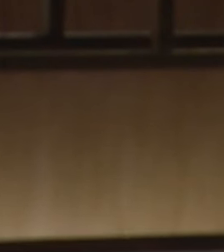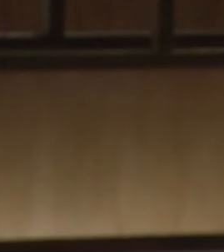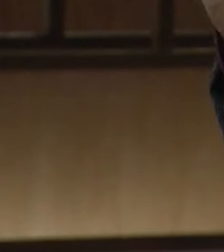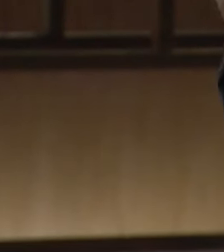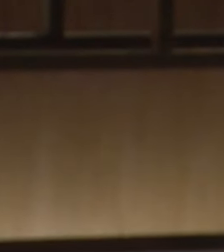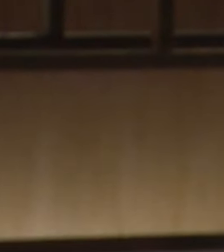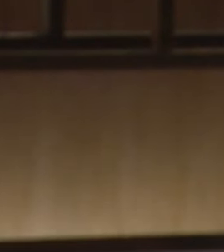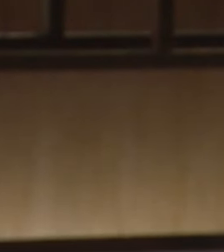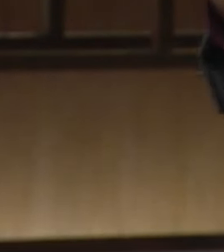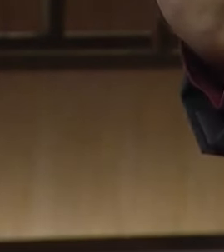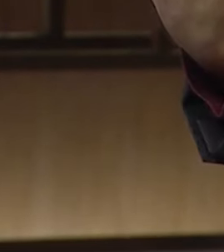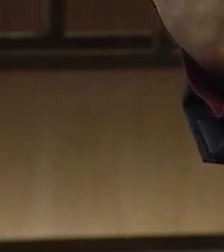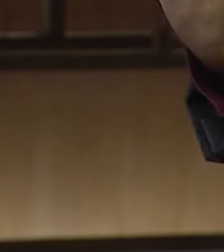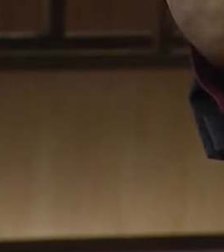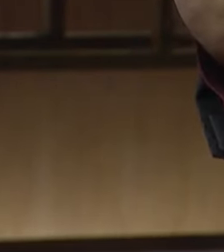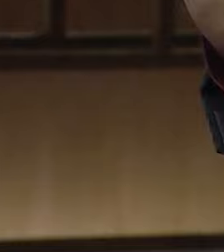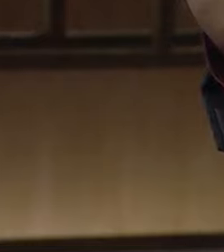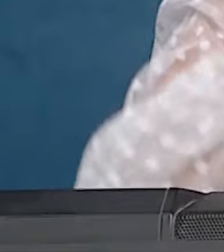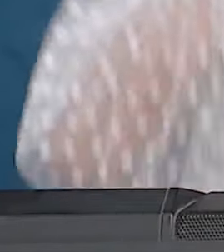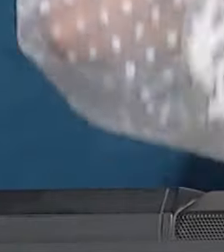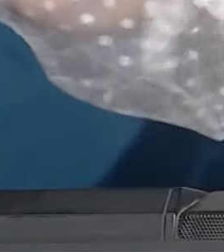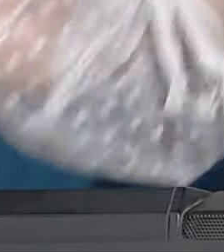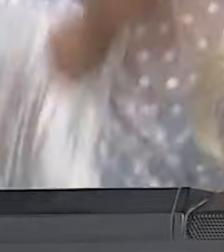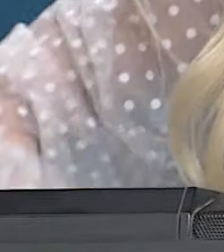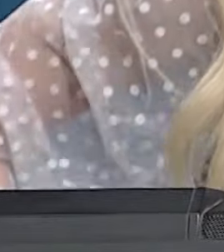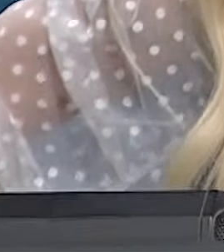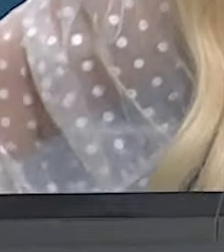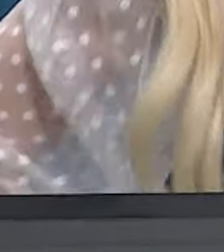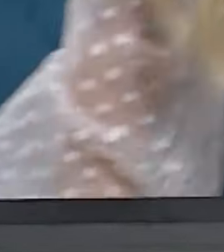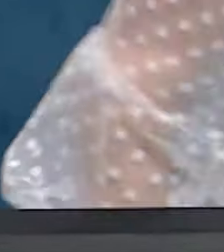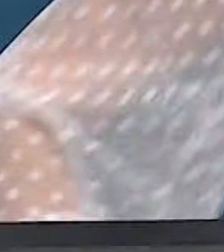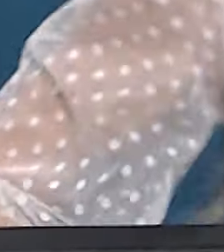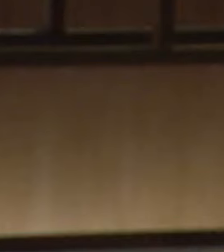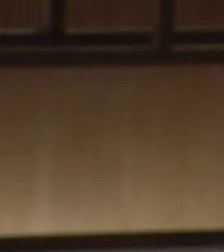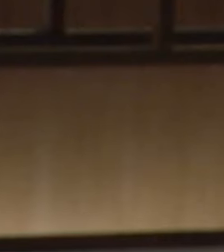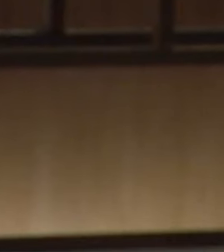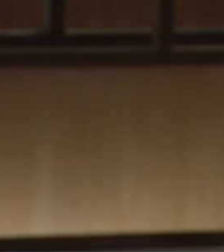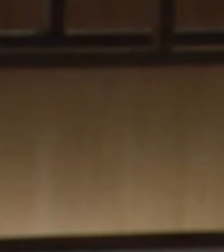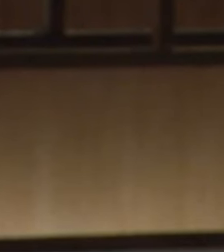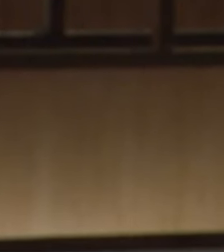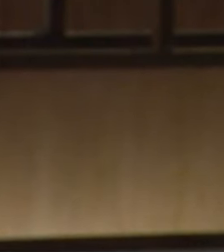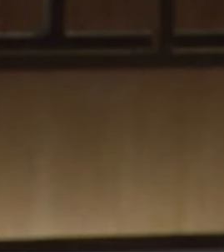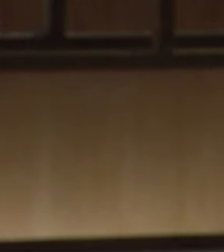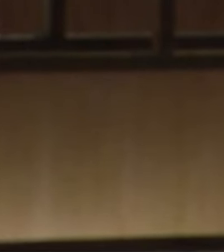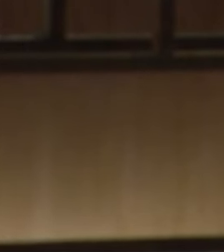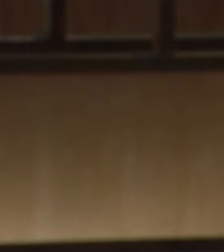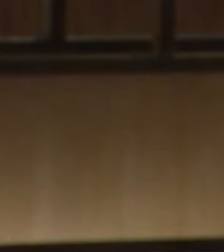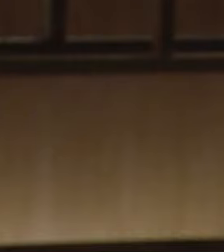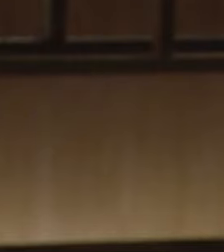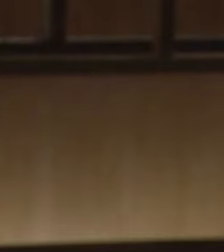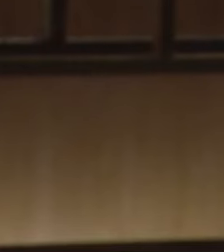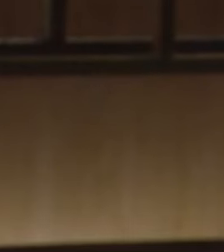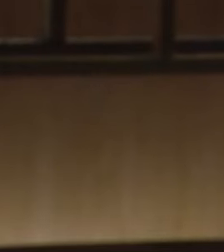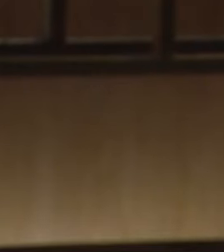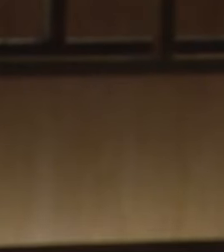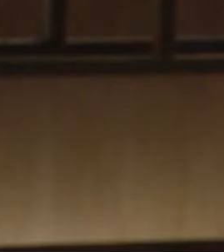بس انا عايز اعرف انت بتحبي دليدا ليه؟ لا دليدا لانه يعني انا سمعت انك انت نفسك تعملي دور دليدا وتعملي فيلم عن